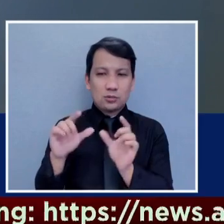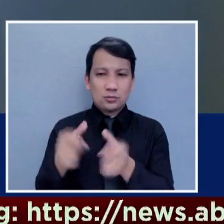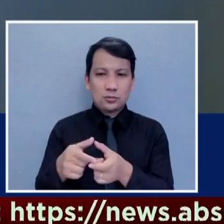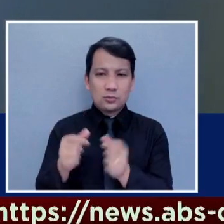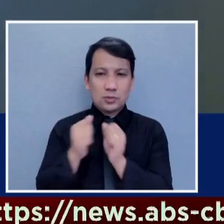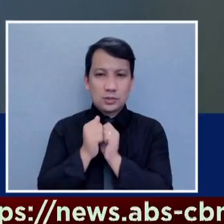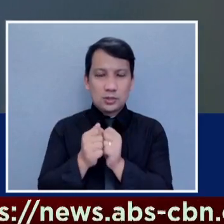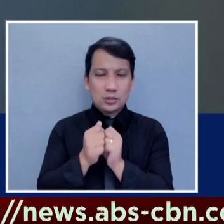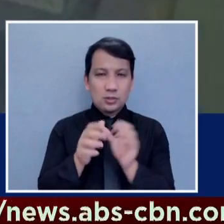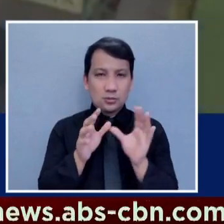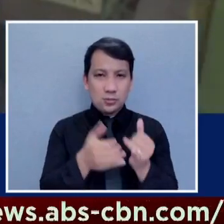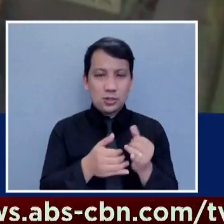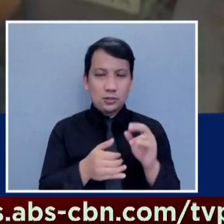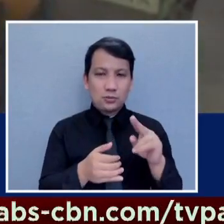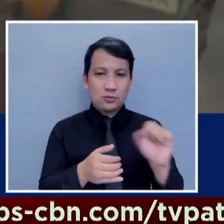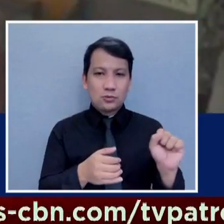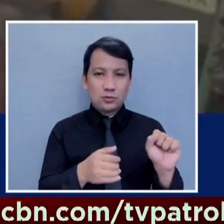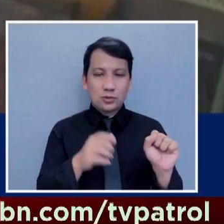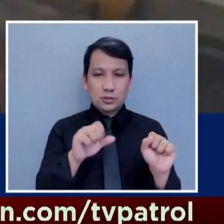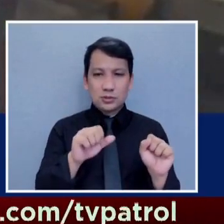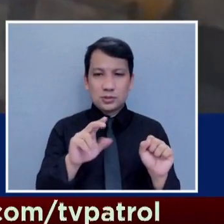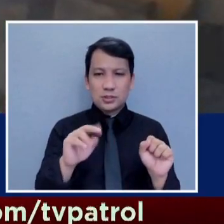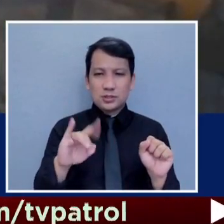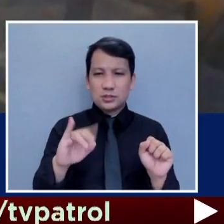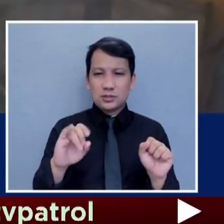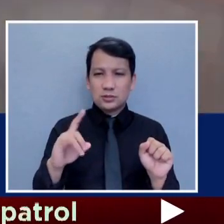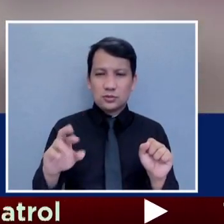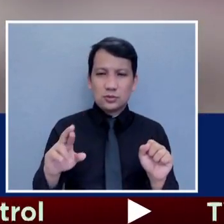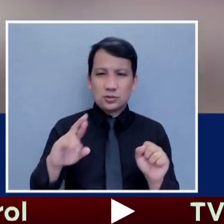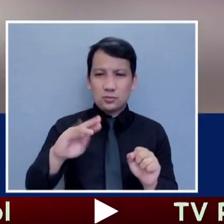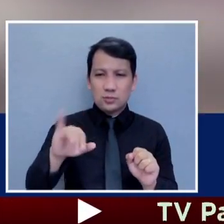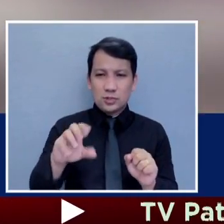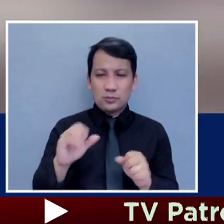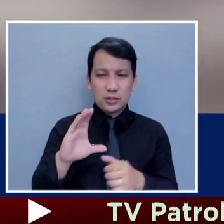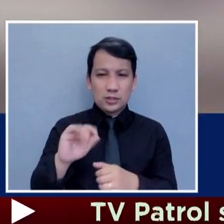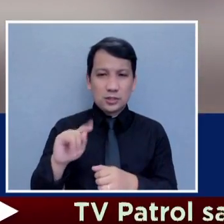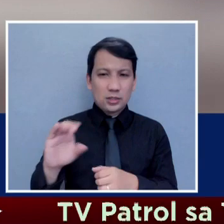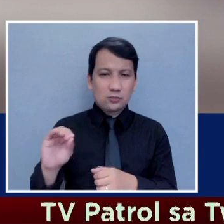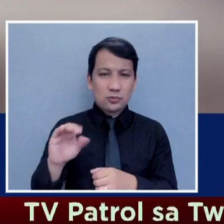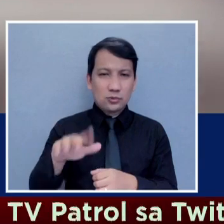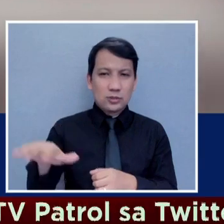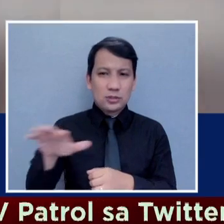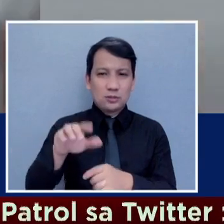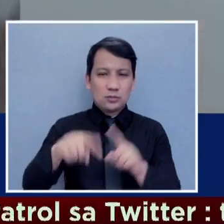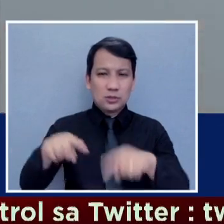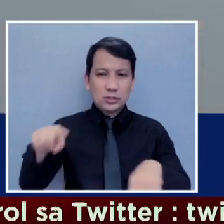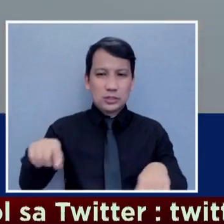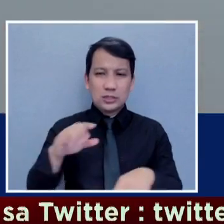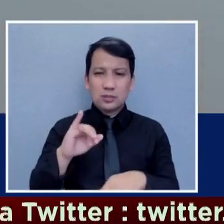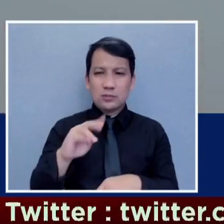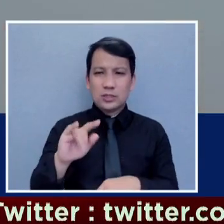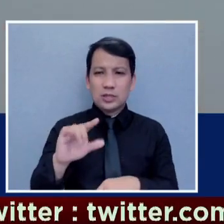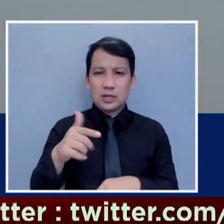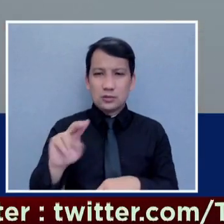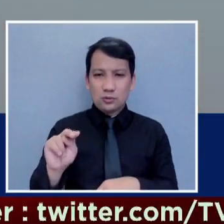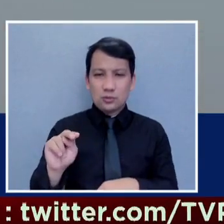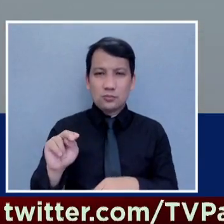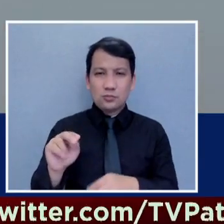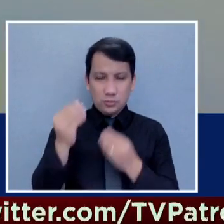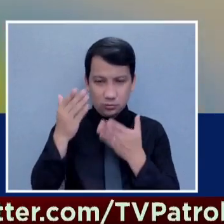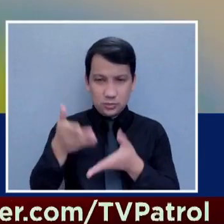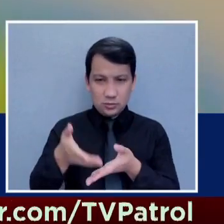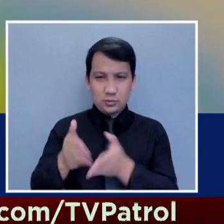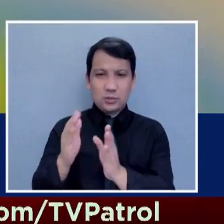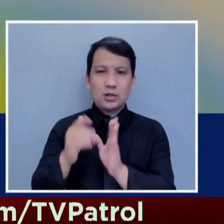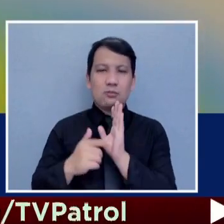barangay Ginsa Ugon, San Isidro, Mahayahay, Katmon, Karnaga at Imatagon. Patuloy ding pinapayuhan ang